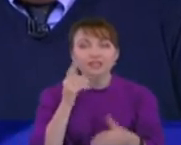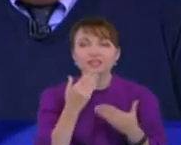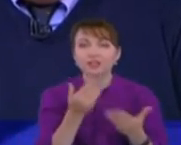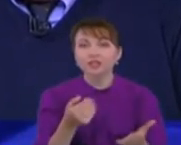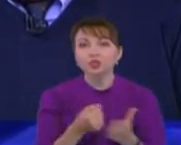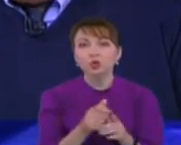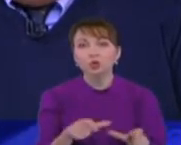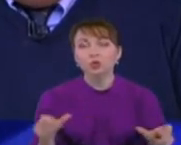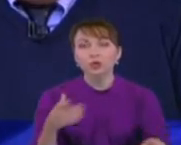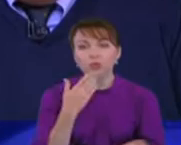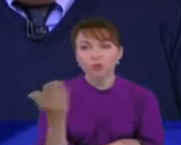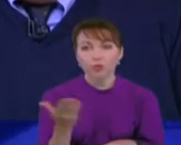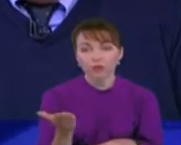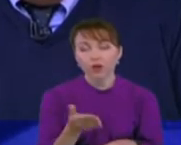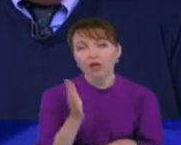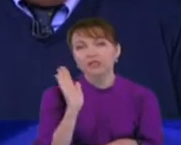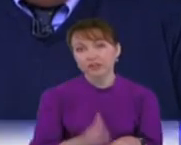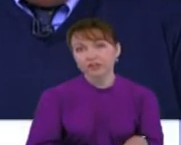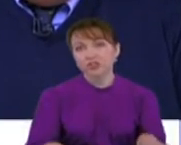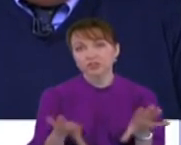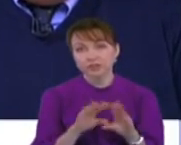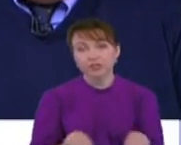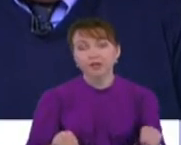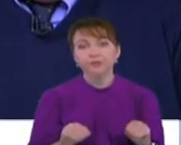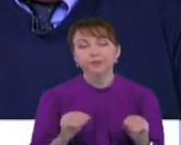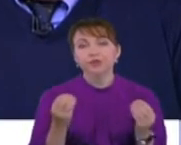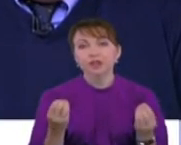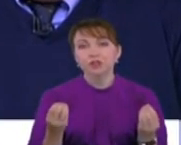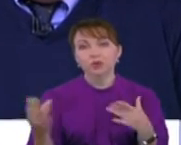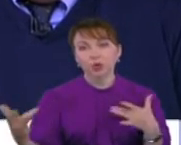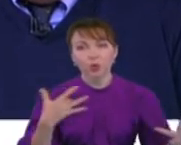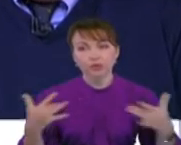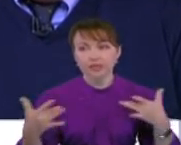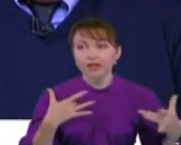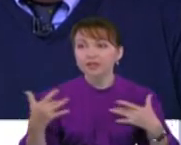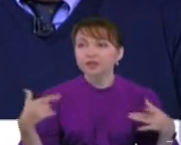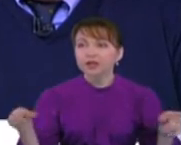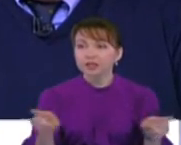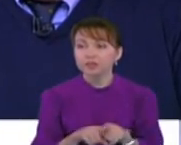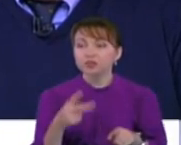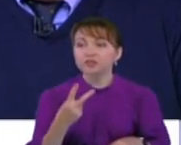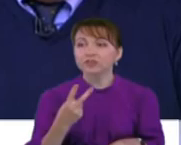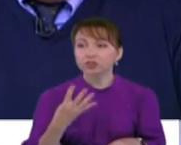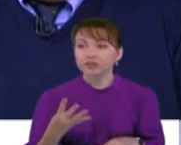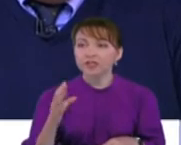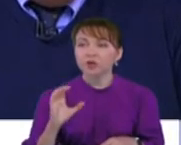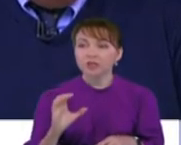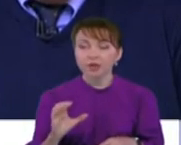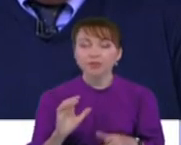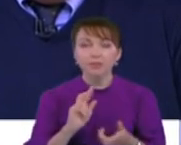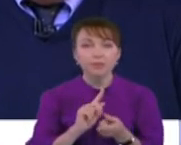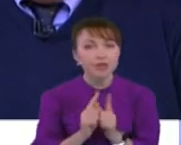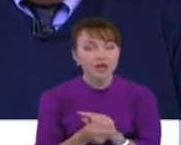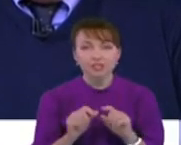звернеться до людей з промовою. Завершиться все грандіозним концертом. Тобто таким чином 24 серпня